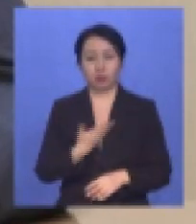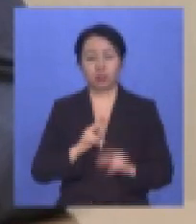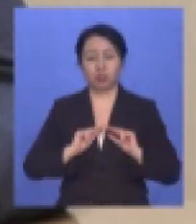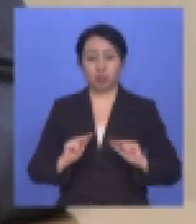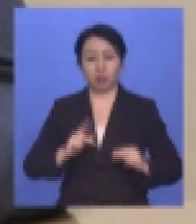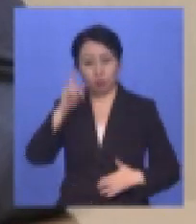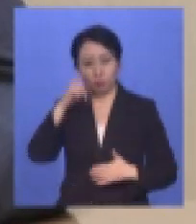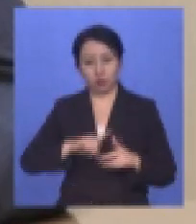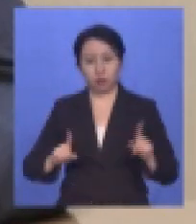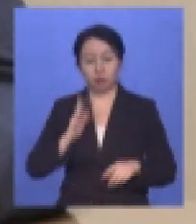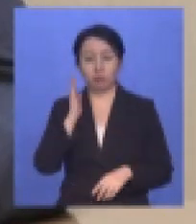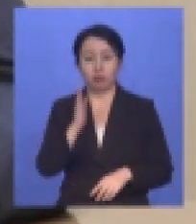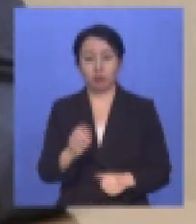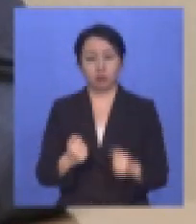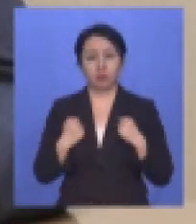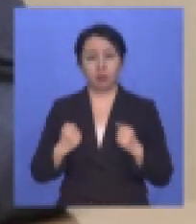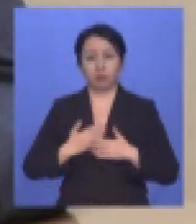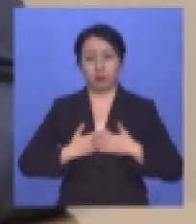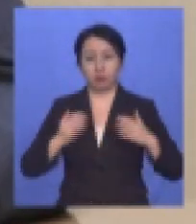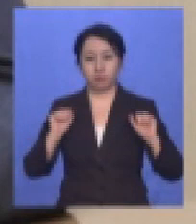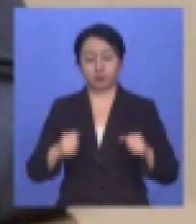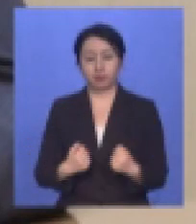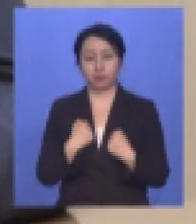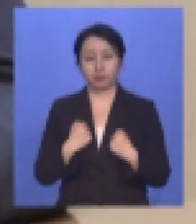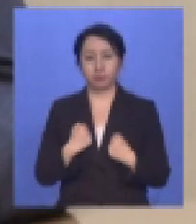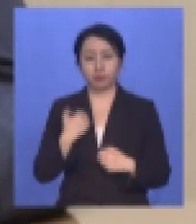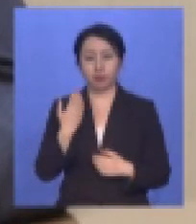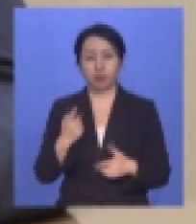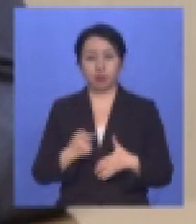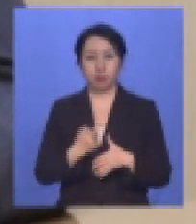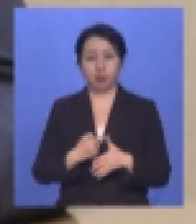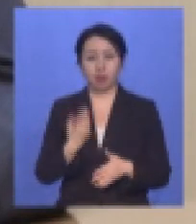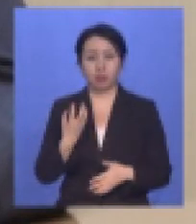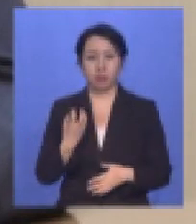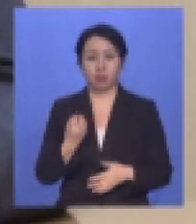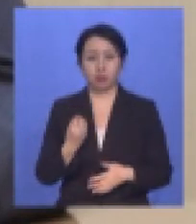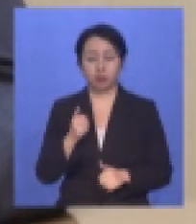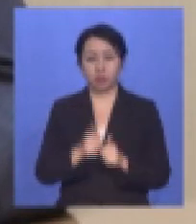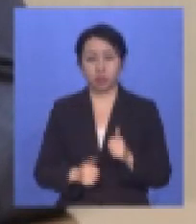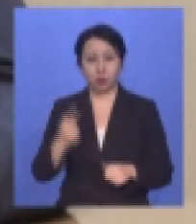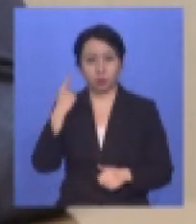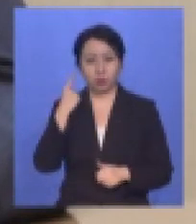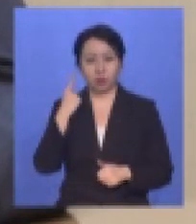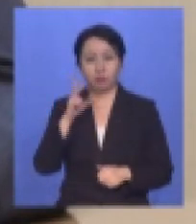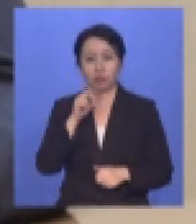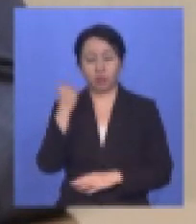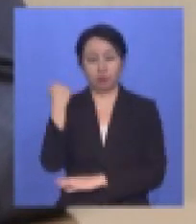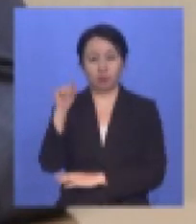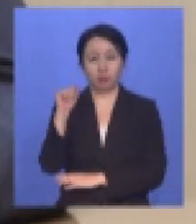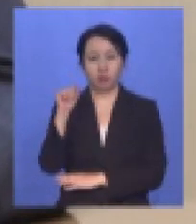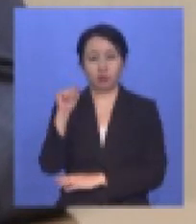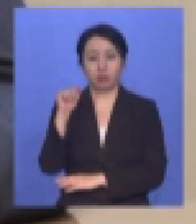Я уверен, впереди у наших спортсменов большие перспективы спорта, а их имена мы еще не раз услышим в числе победителей и